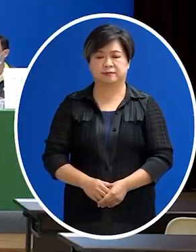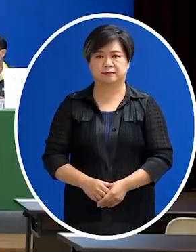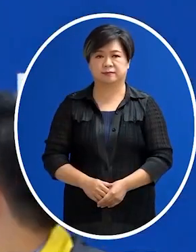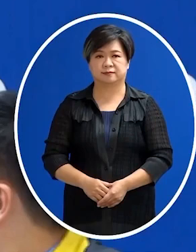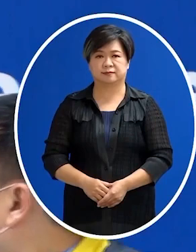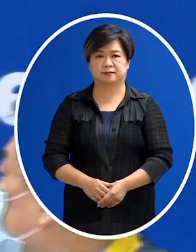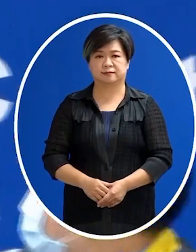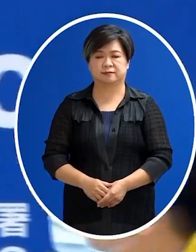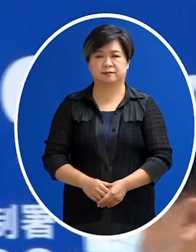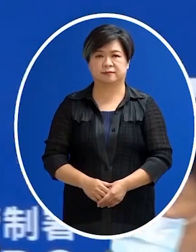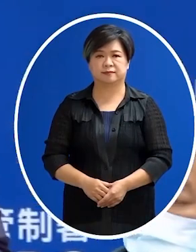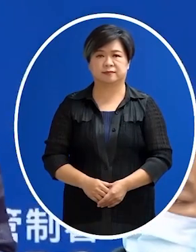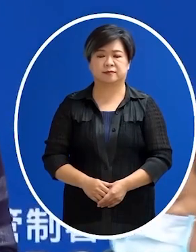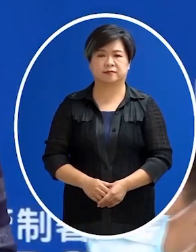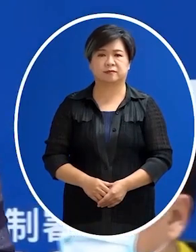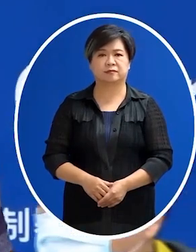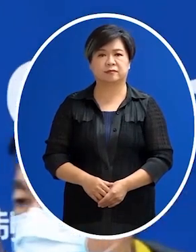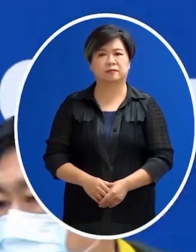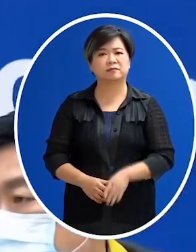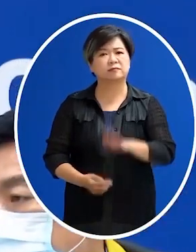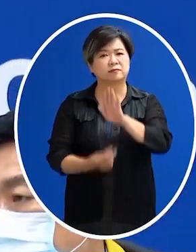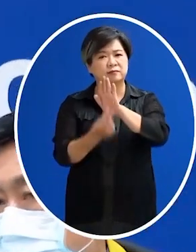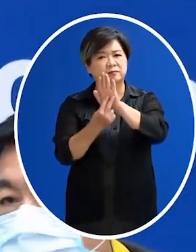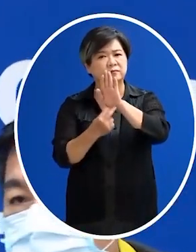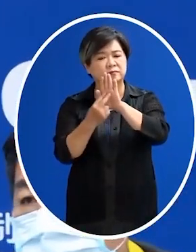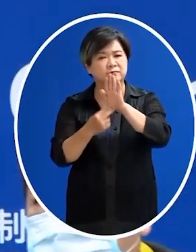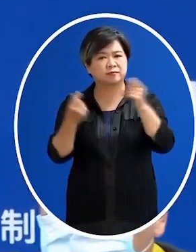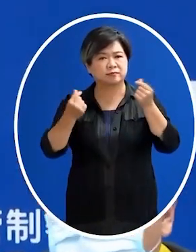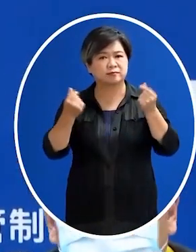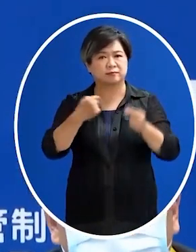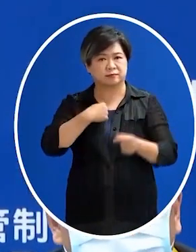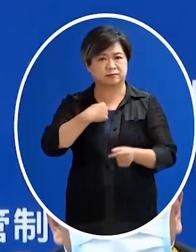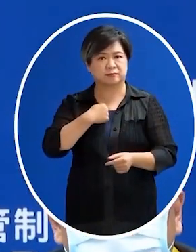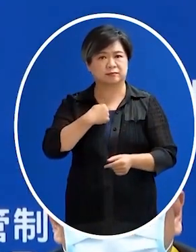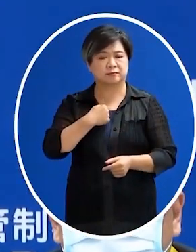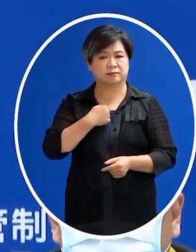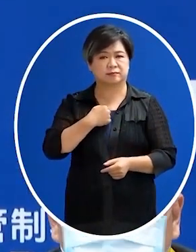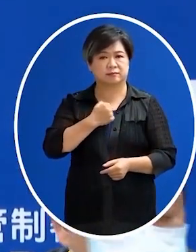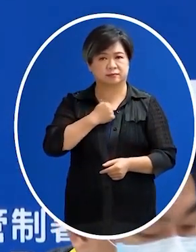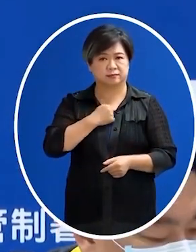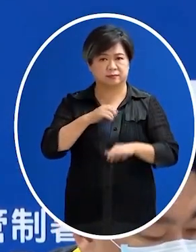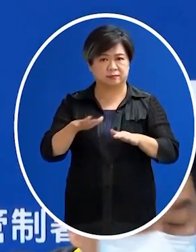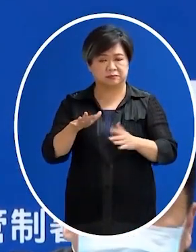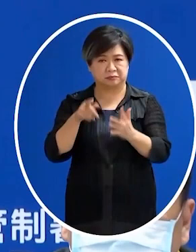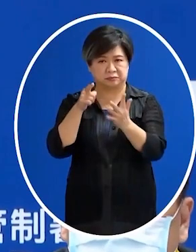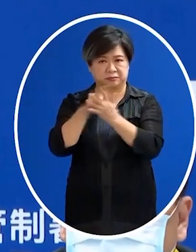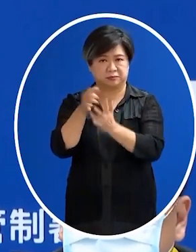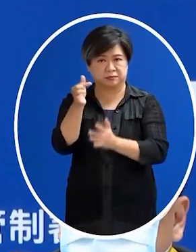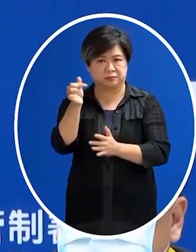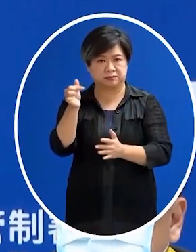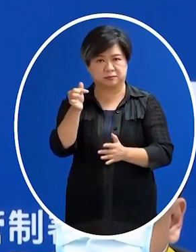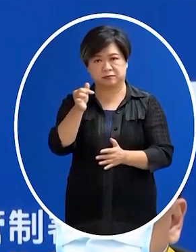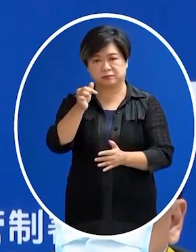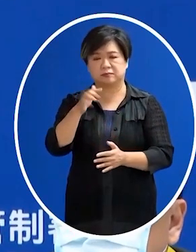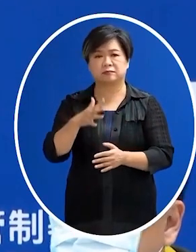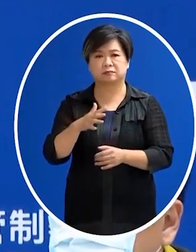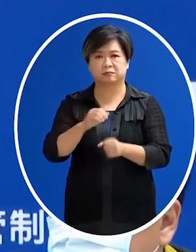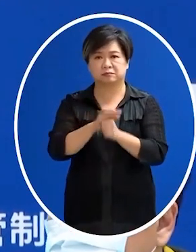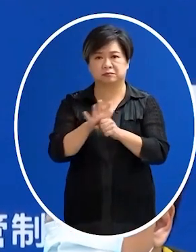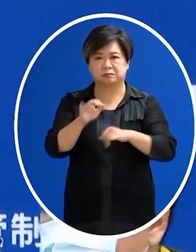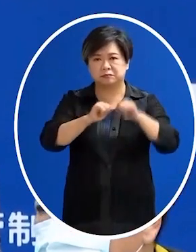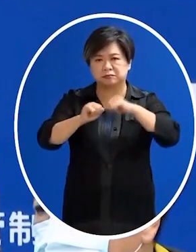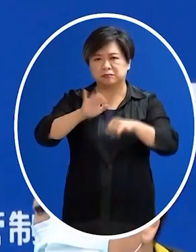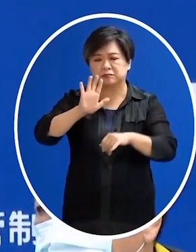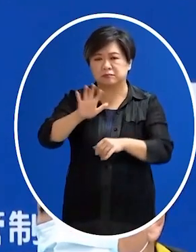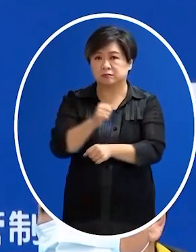史。 如果假设今天我知道我已经就是检验阳性，我是一个确诊个案的时候，我需要